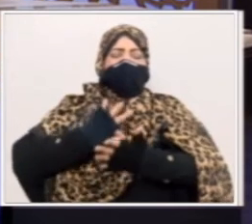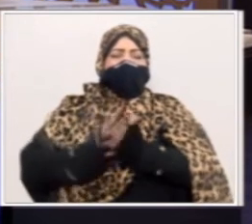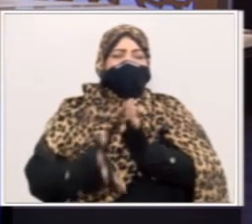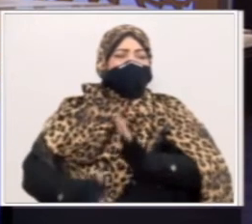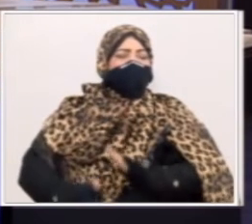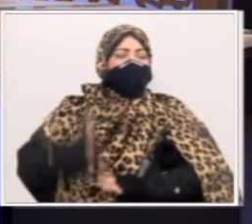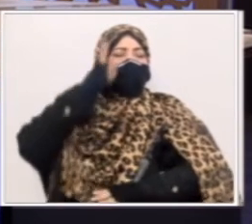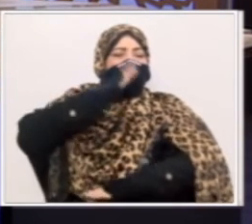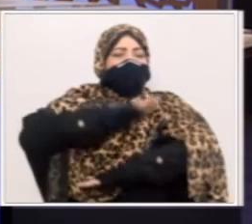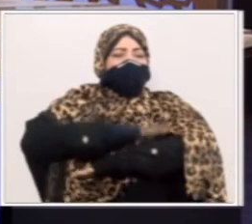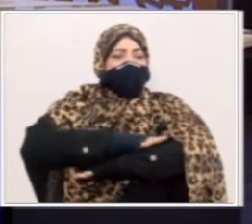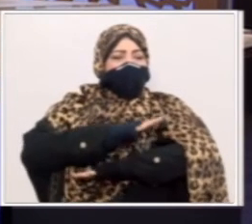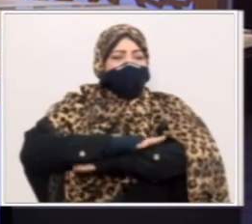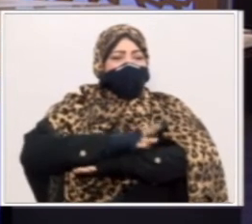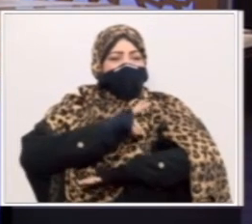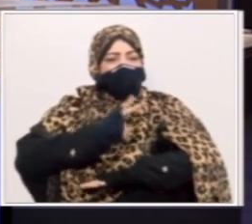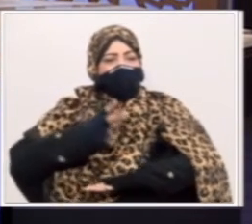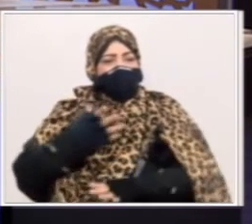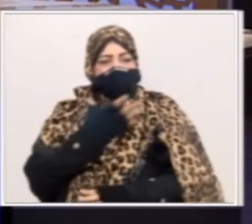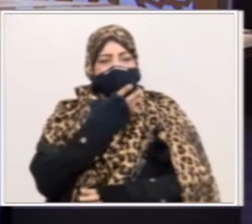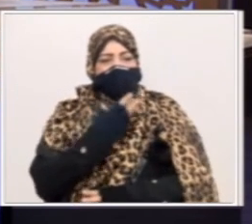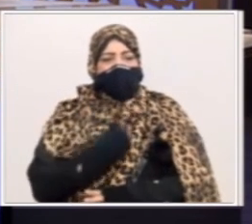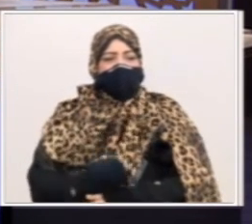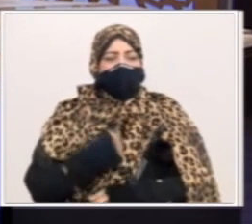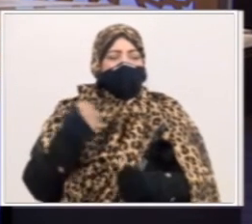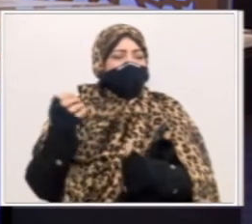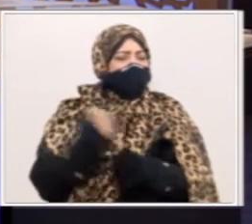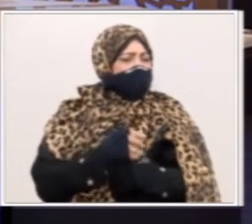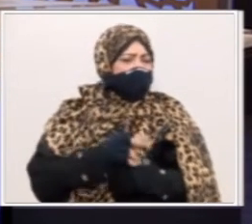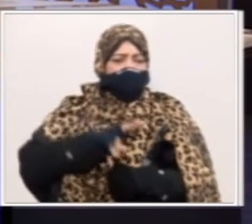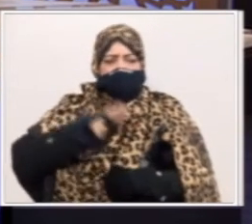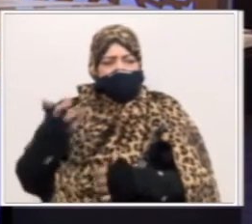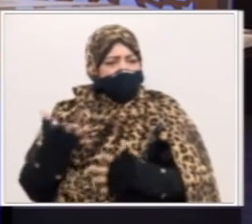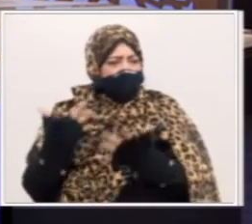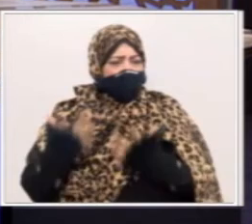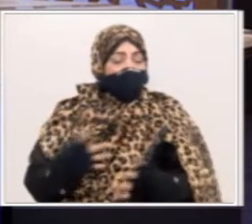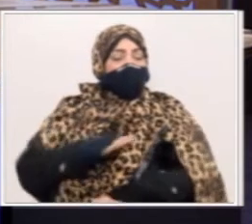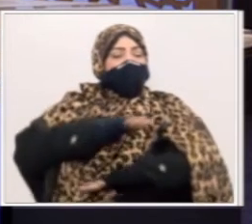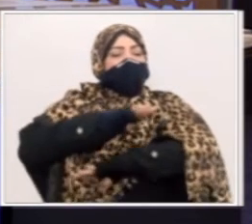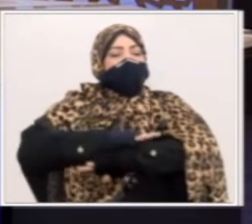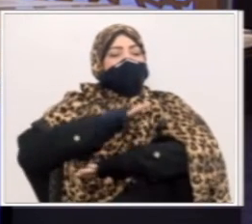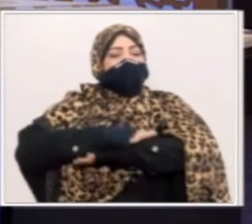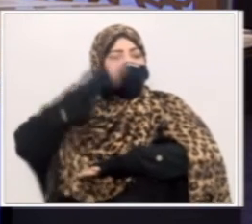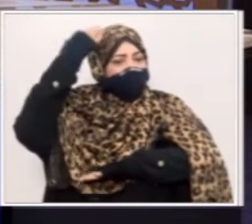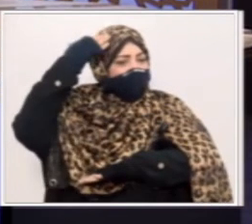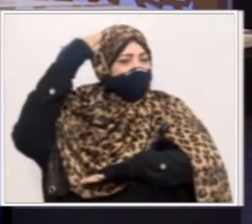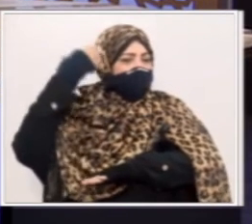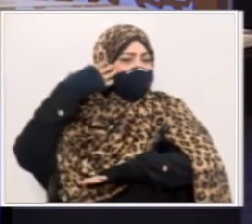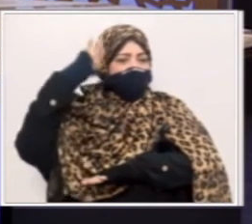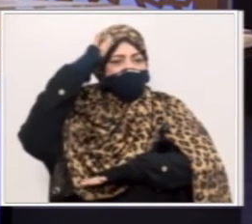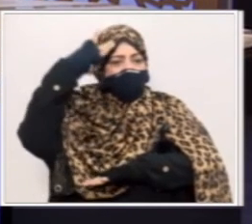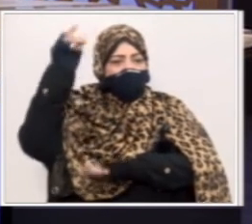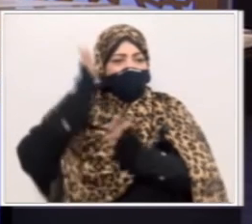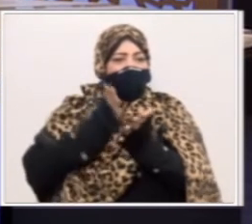وغير المتزوجة، وتأتي بمعنى المرأة العفيفة الطاهرة النقية.